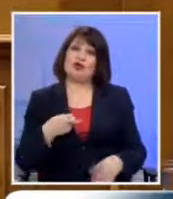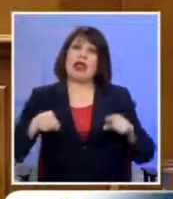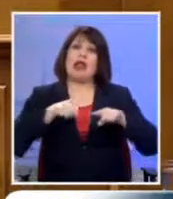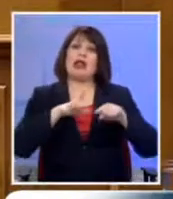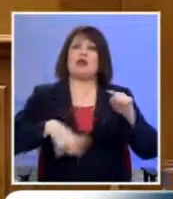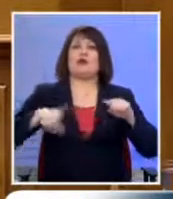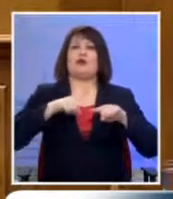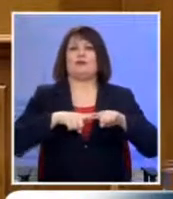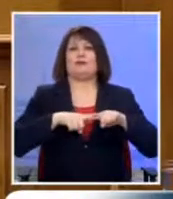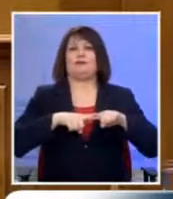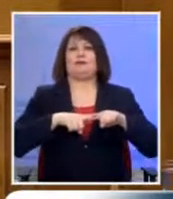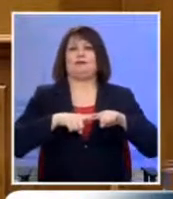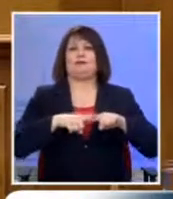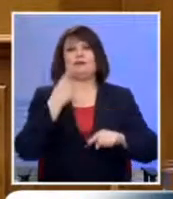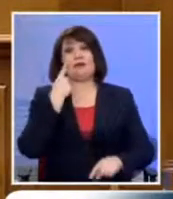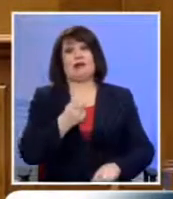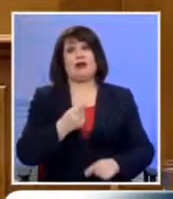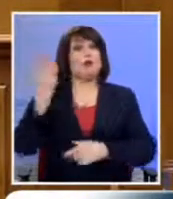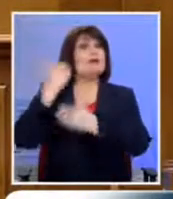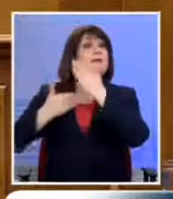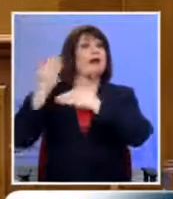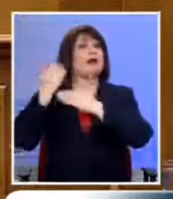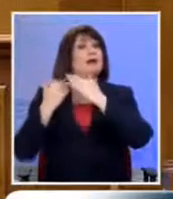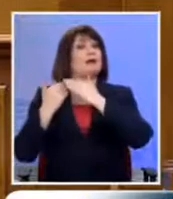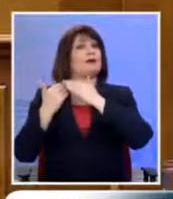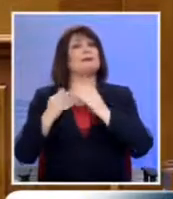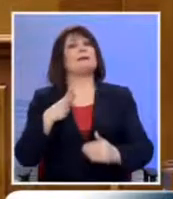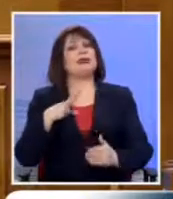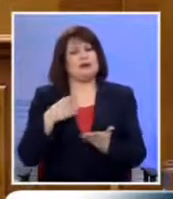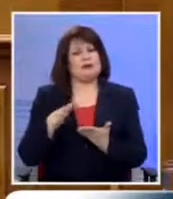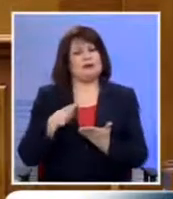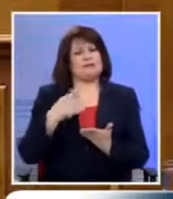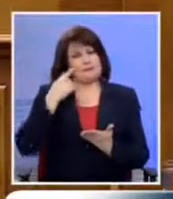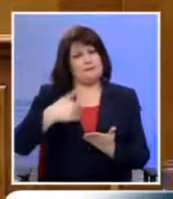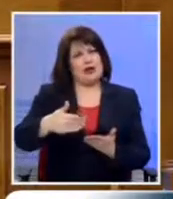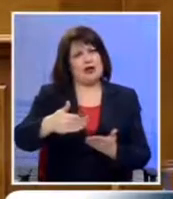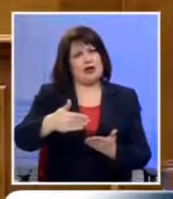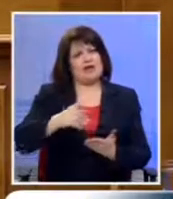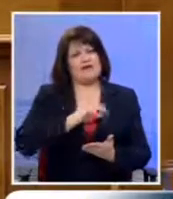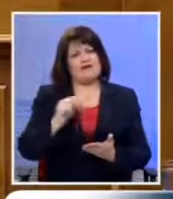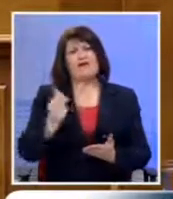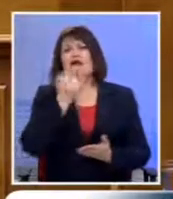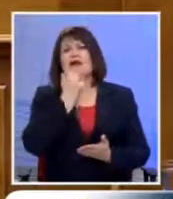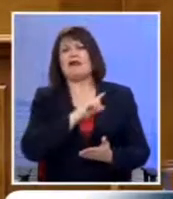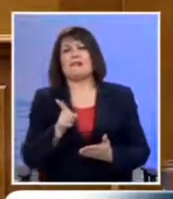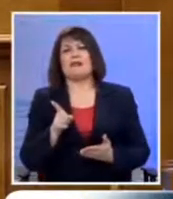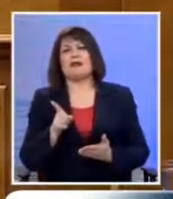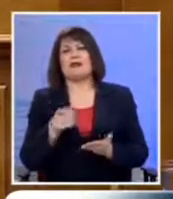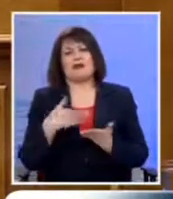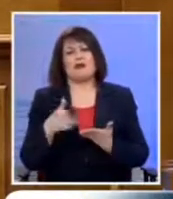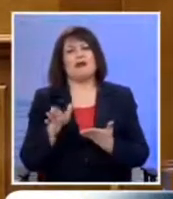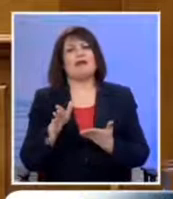λαού. Δεν κοιτάμε στο παρελθόν, θέλουμε να αποφύγουμε στο μέλλον τα ίδια λάθη, να αποφύγουμε στο